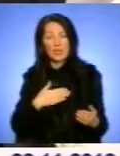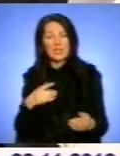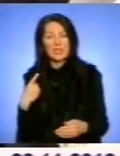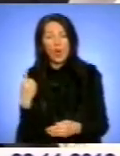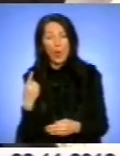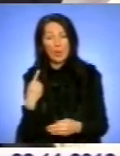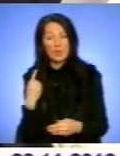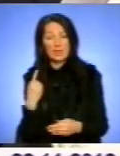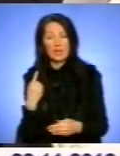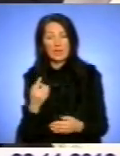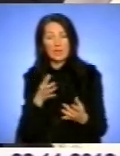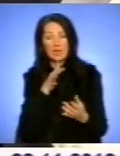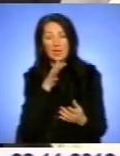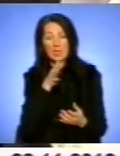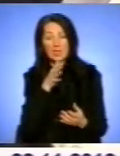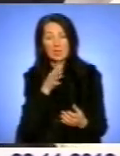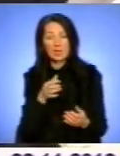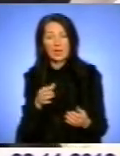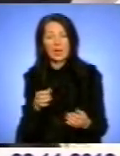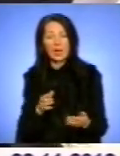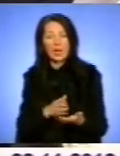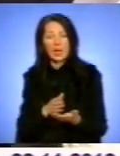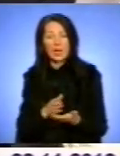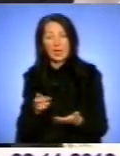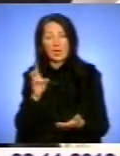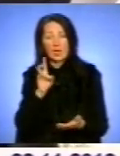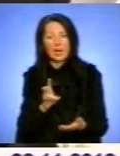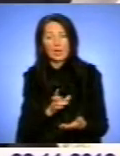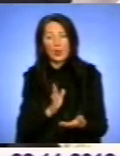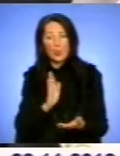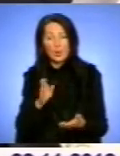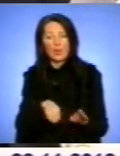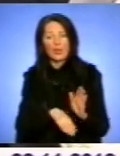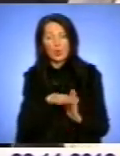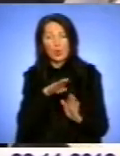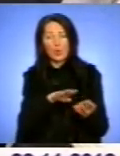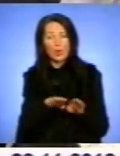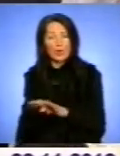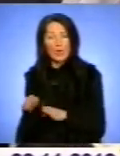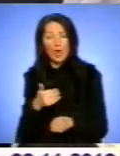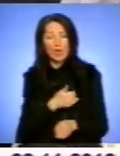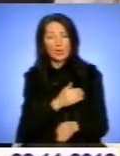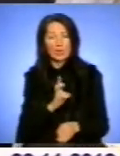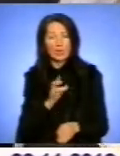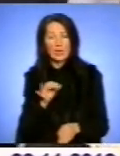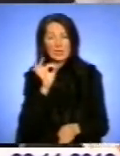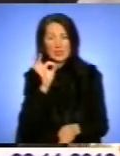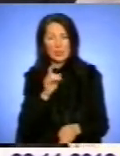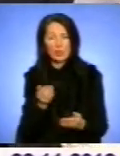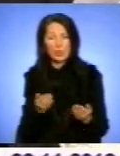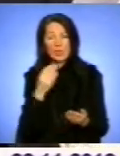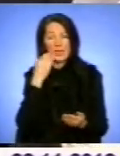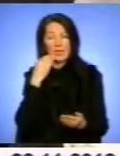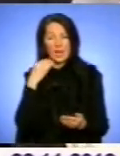області, на час у нашій єпархії, відбулося на високому рівні. Я би хотів сказати, що може